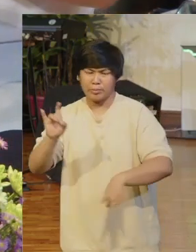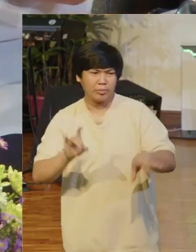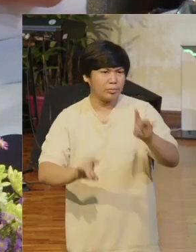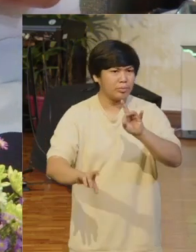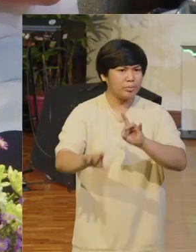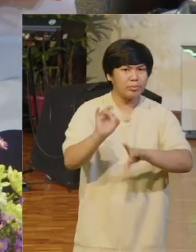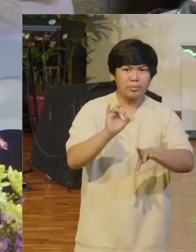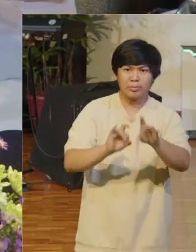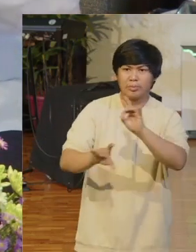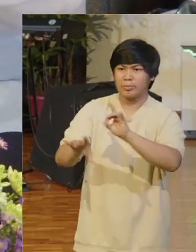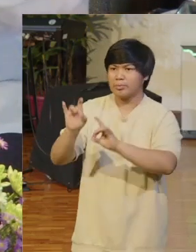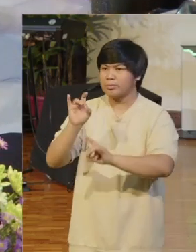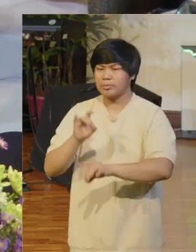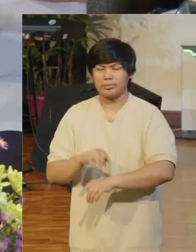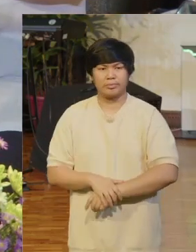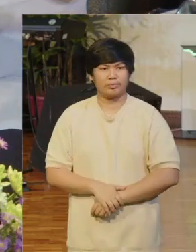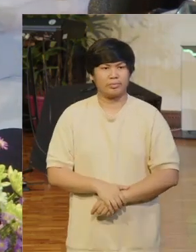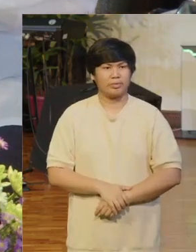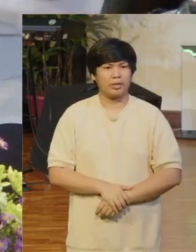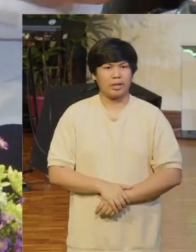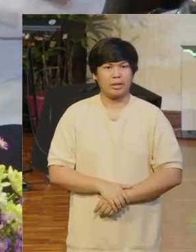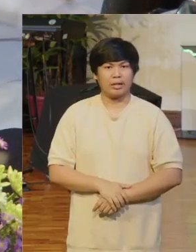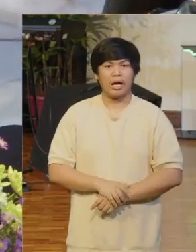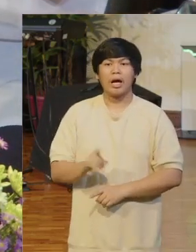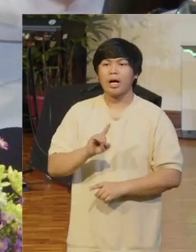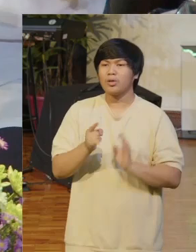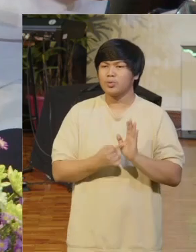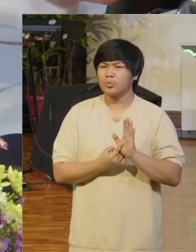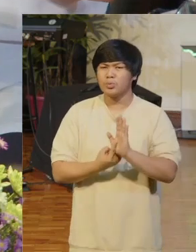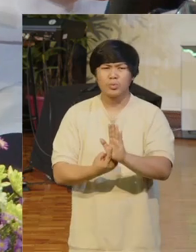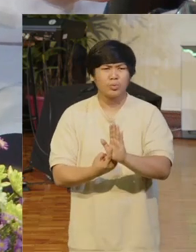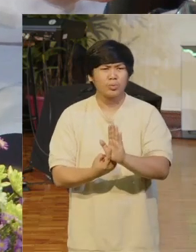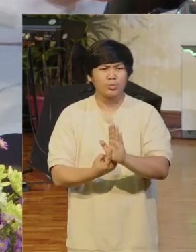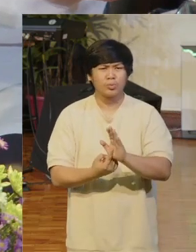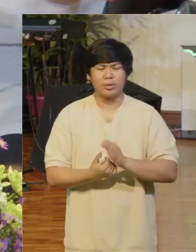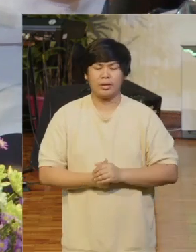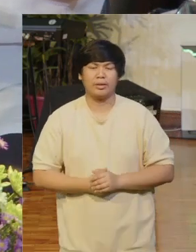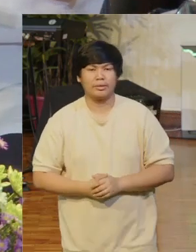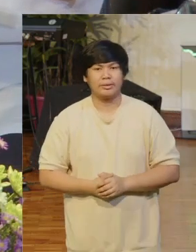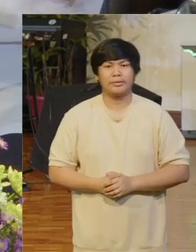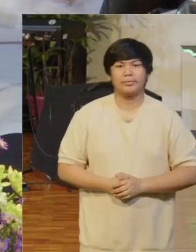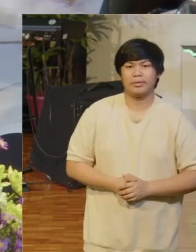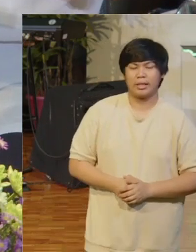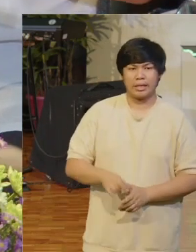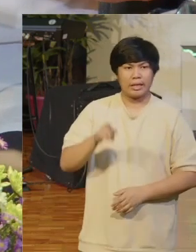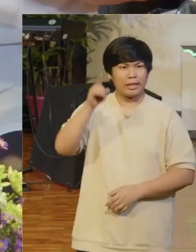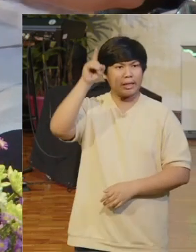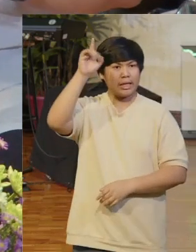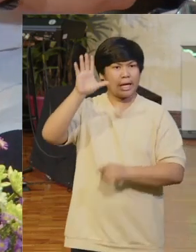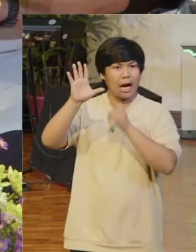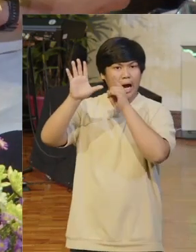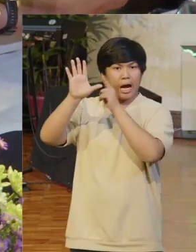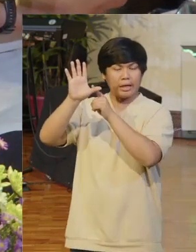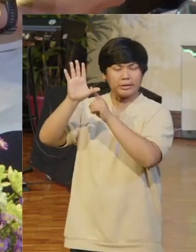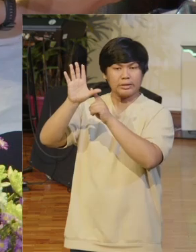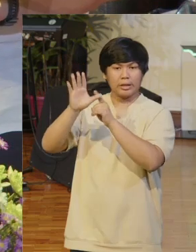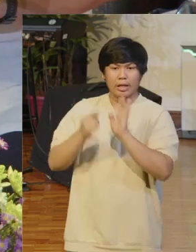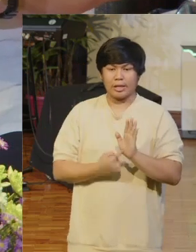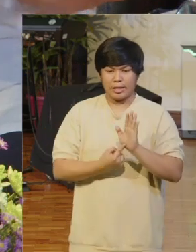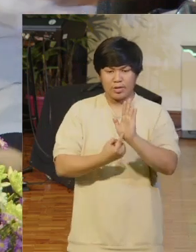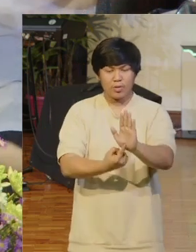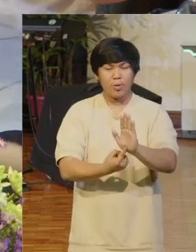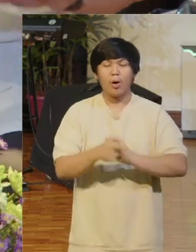ng laban sa Diyos sapagkat ang iyong kaluluwa ay patay sa lahat ng Kanya? Yun lang ang natin kayang